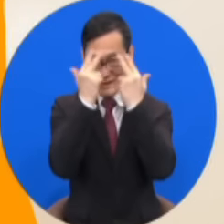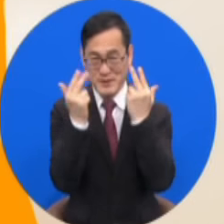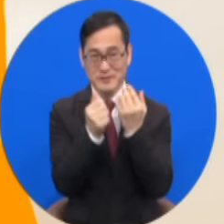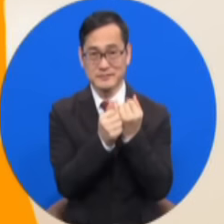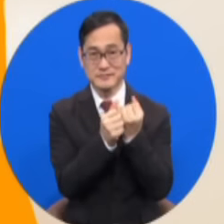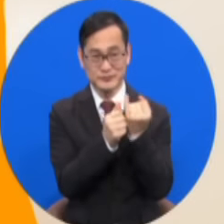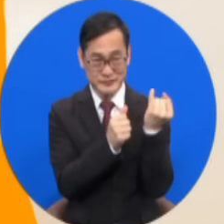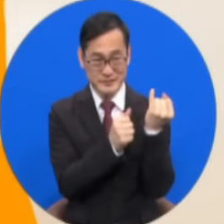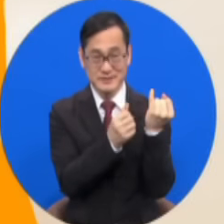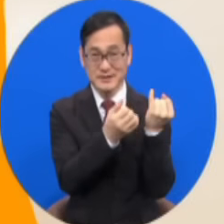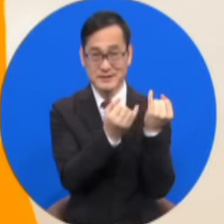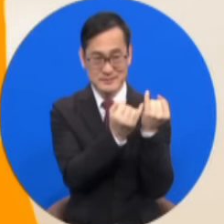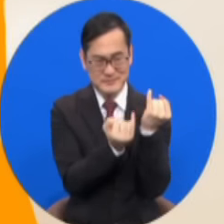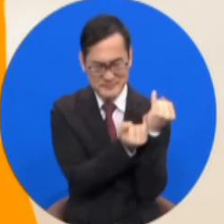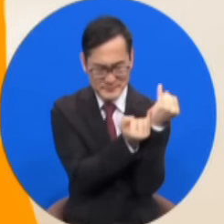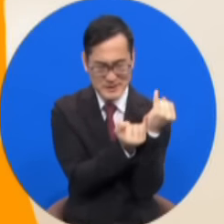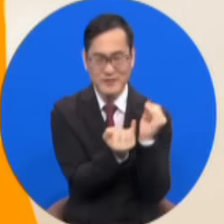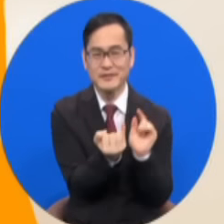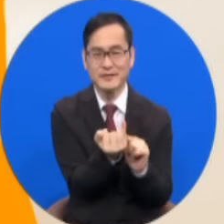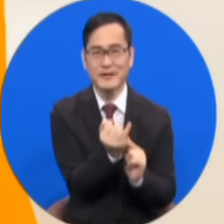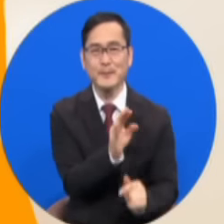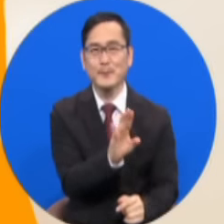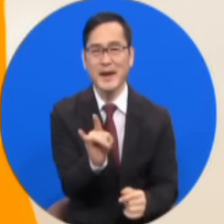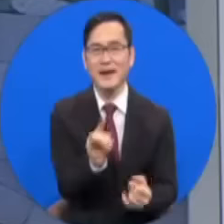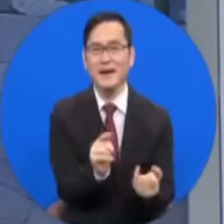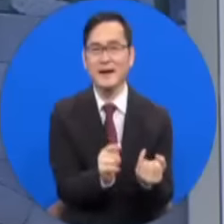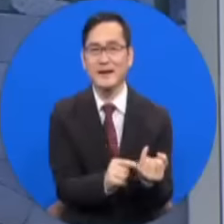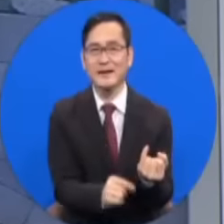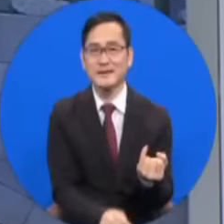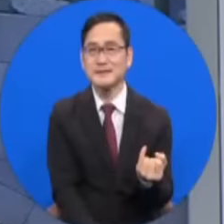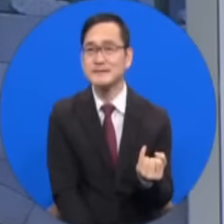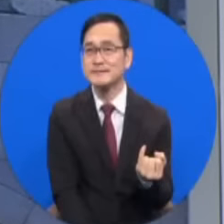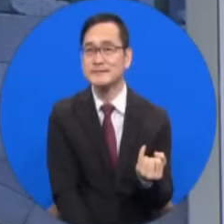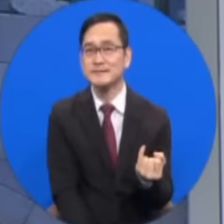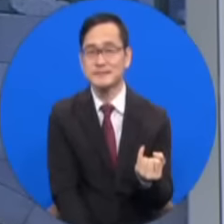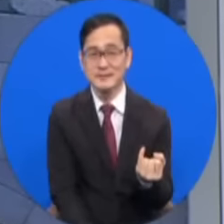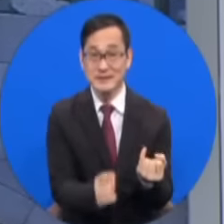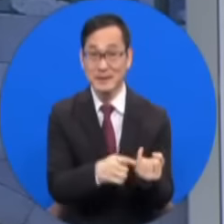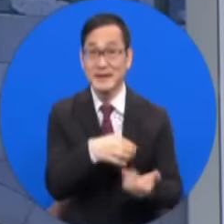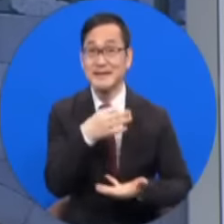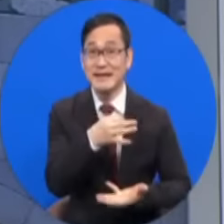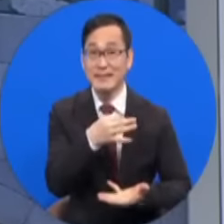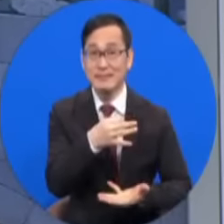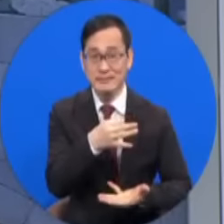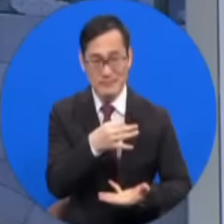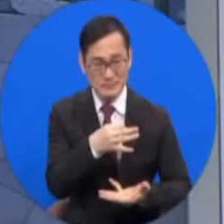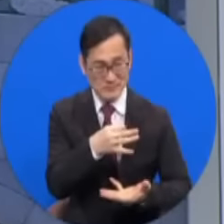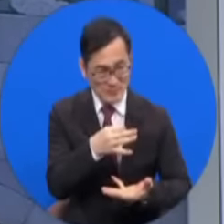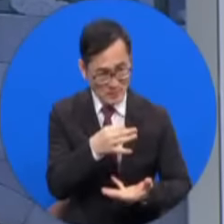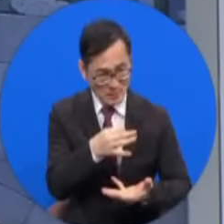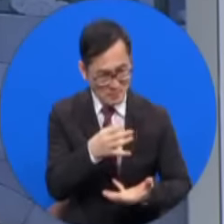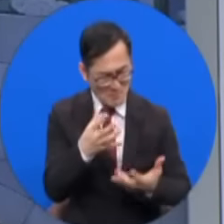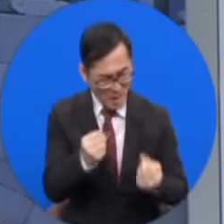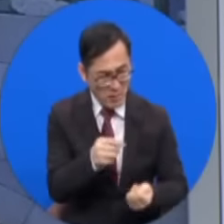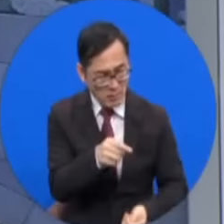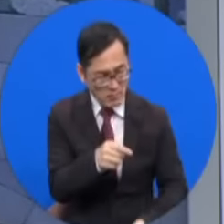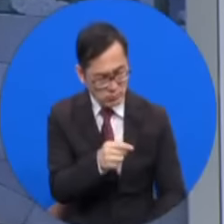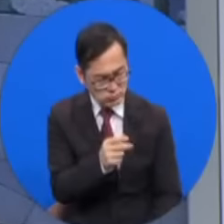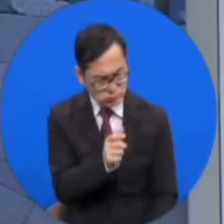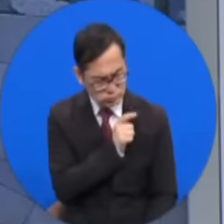했던 모씨 모 씨의 이른바 자산이 좀 수상하다는 의혹이 국감에서